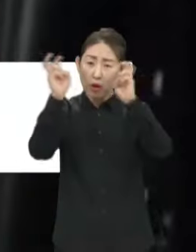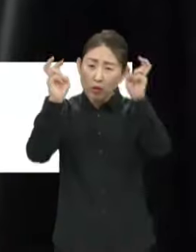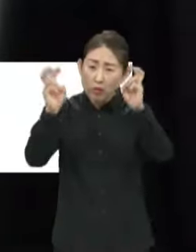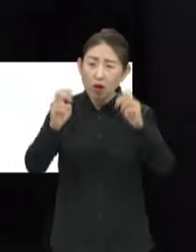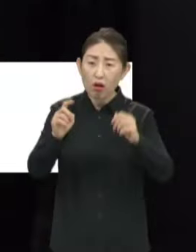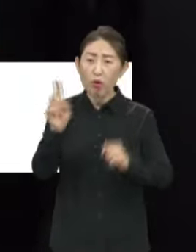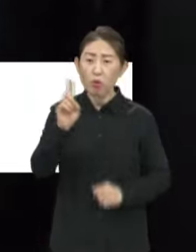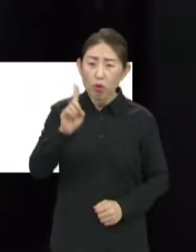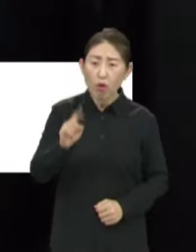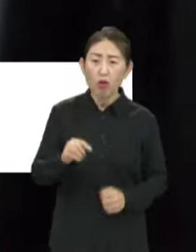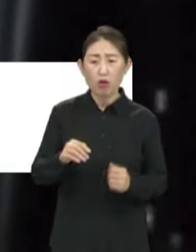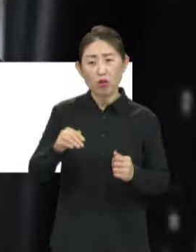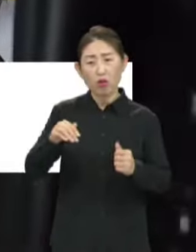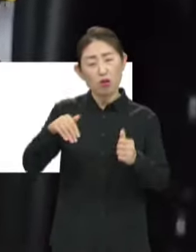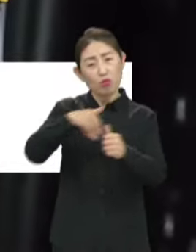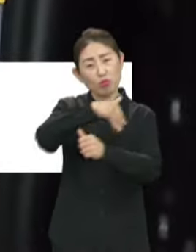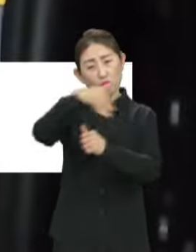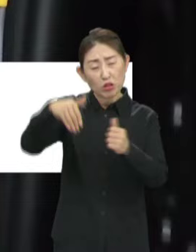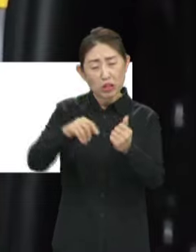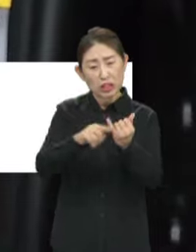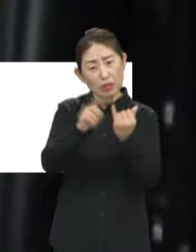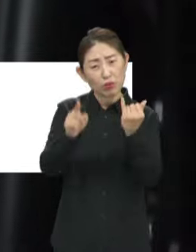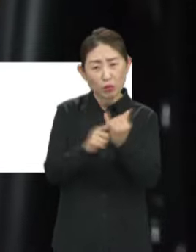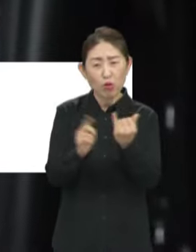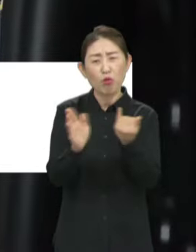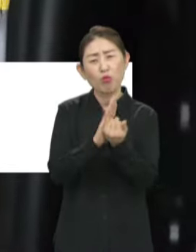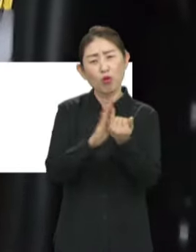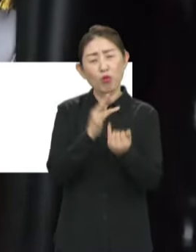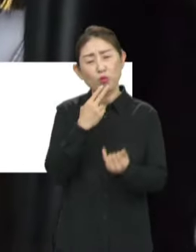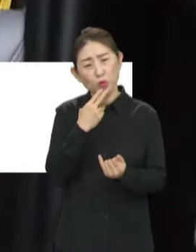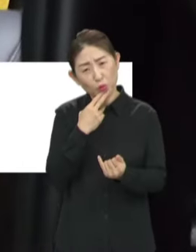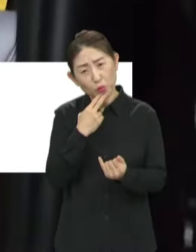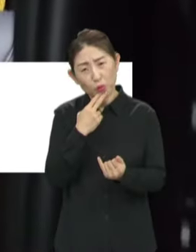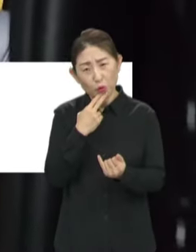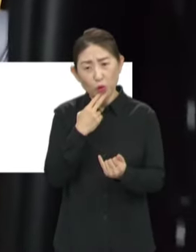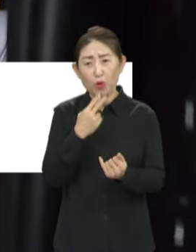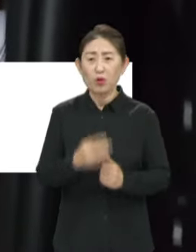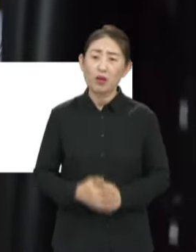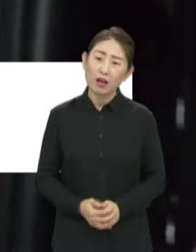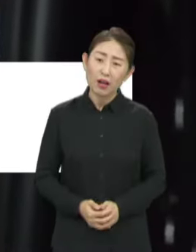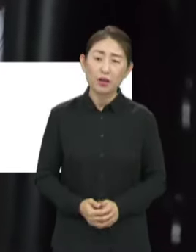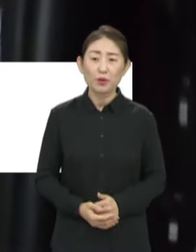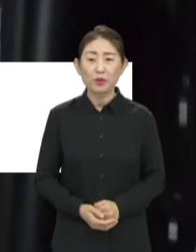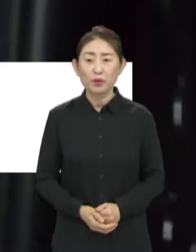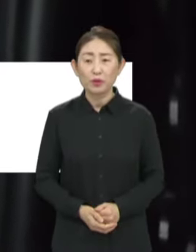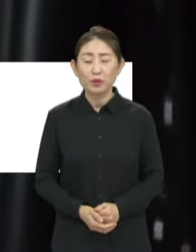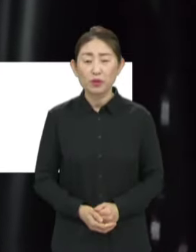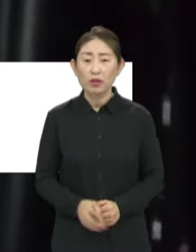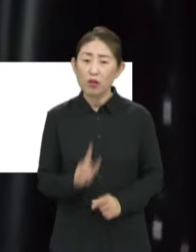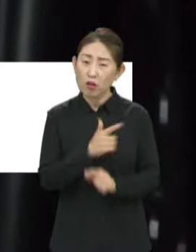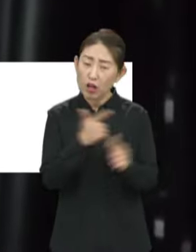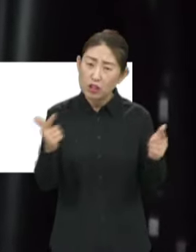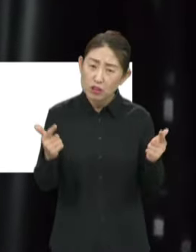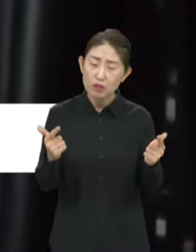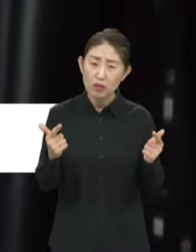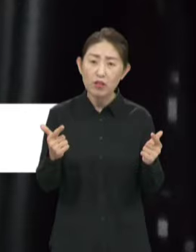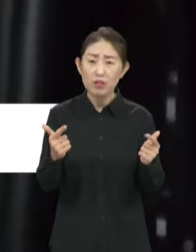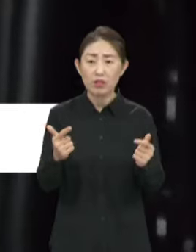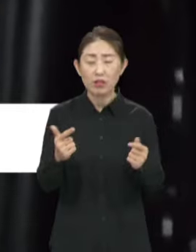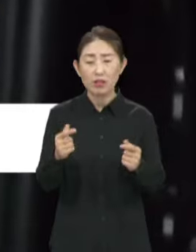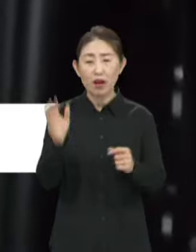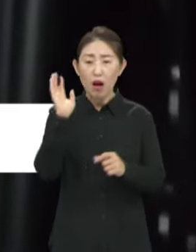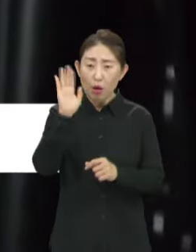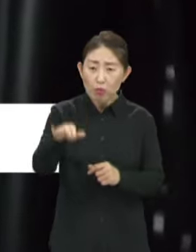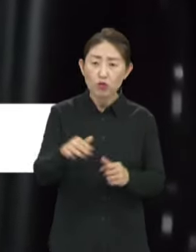있는 분위기라든지 이런 게 조금 안 되는 걸로 알고 있어요. 그래서 그런 것들이 조금